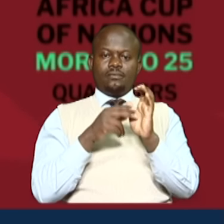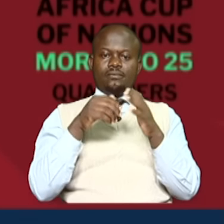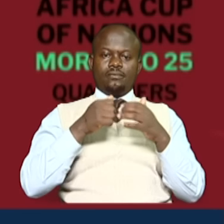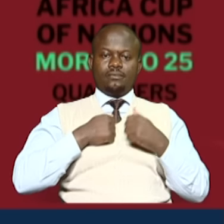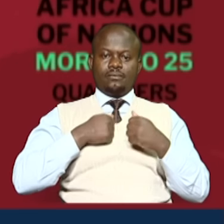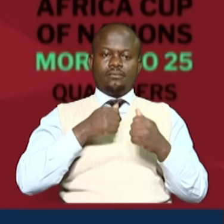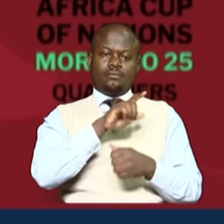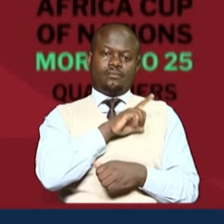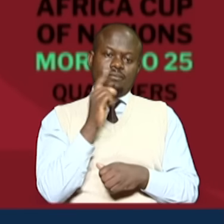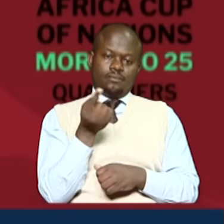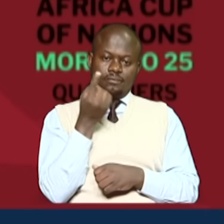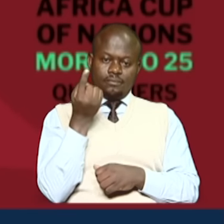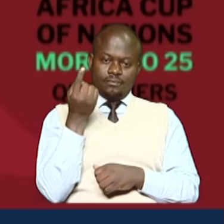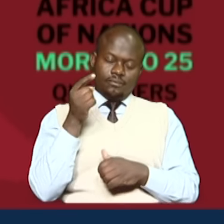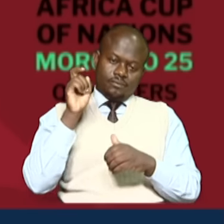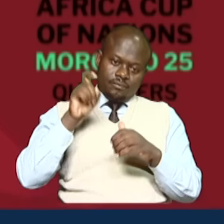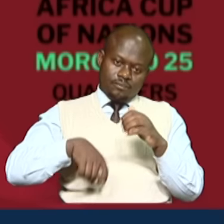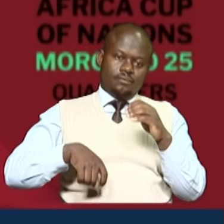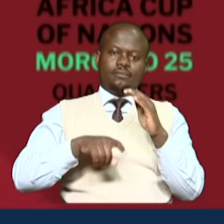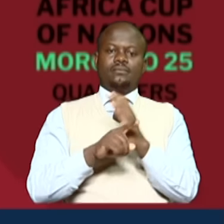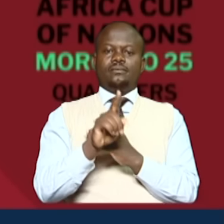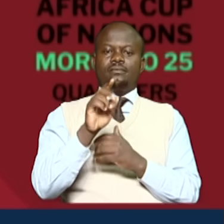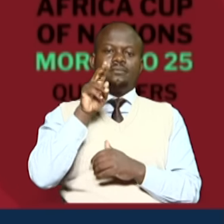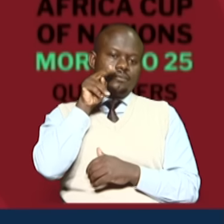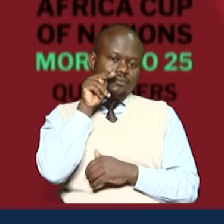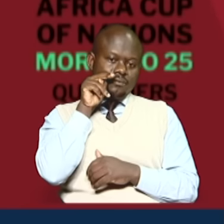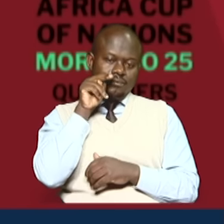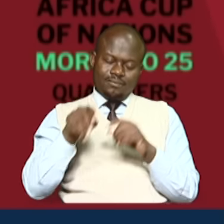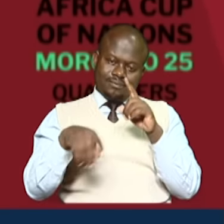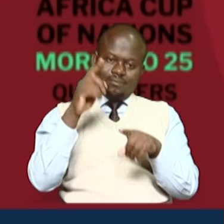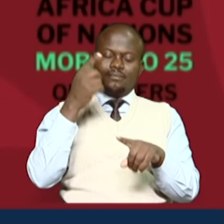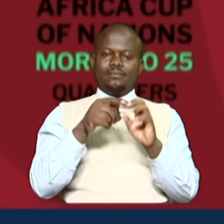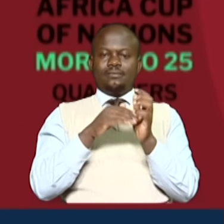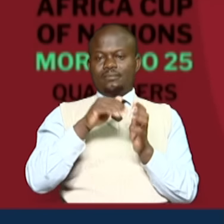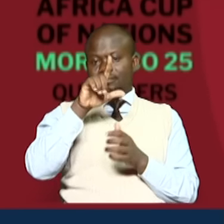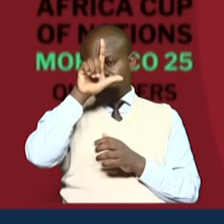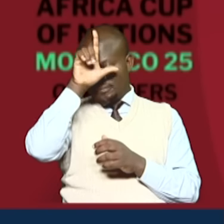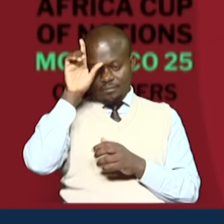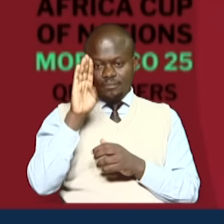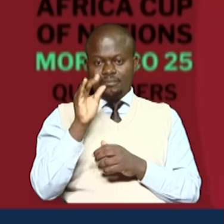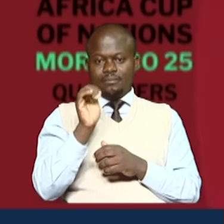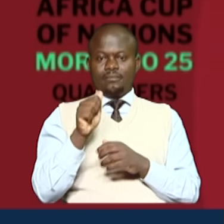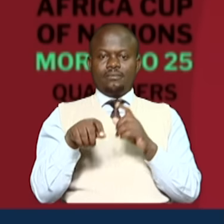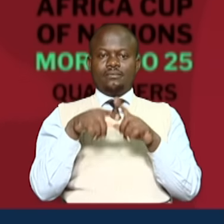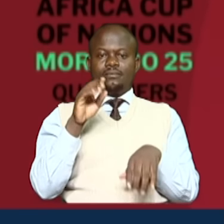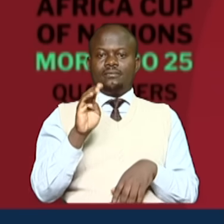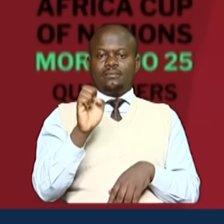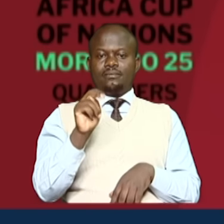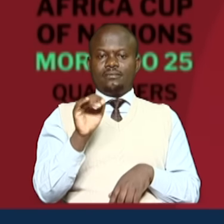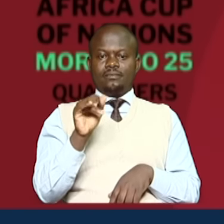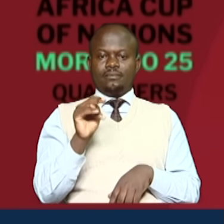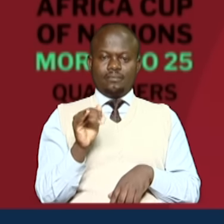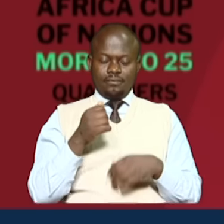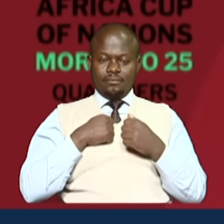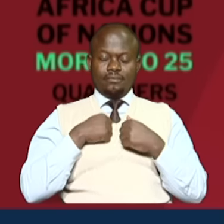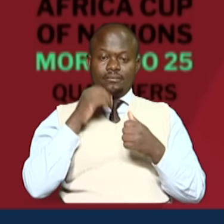Rwanda amahirwe rusigaranye nuko rwatsinda Nigeria ndetse Libya nayo ikaba yatsinda Benin. U Rwanda